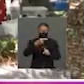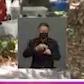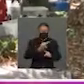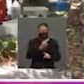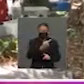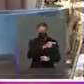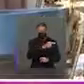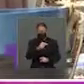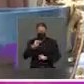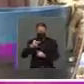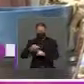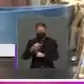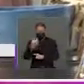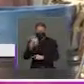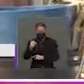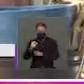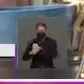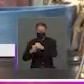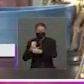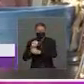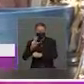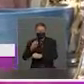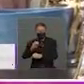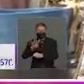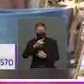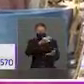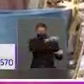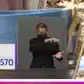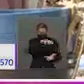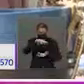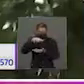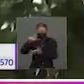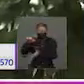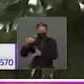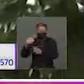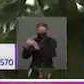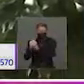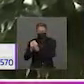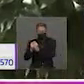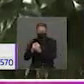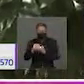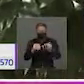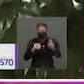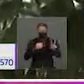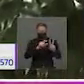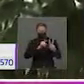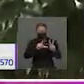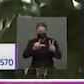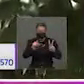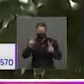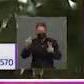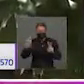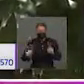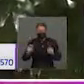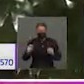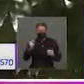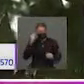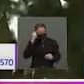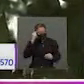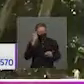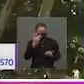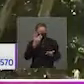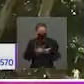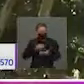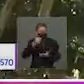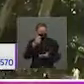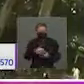จีนได้ว่าเราก็ลุยทุกๆมาตรการล่ะค่ะที่จะทำให้สินค้าของเราเนี่ยเข้าไปสู่ประเทศจีนโดยไม่ต้องติดปัญหาค